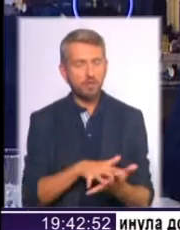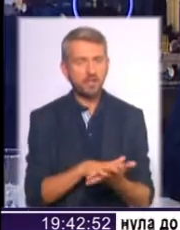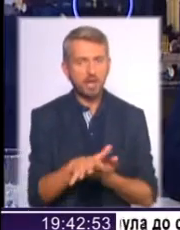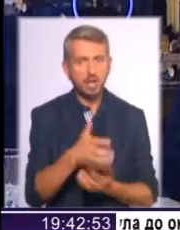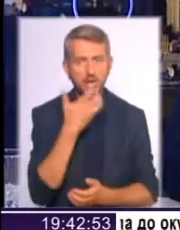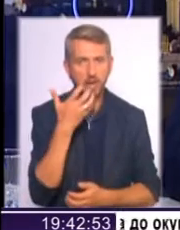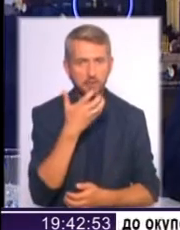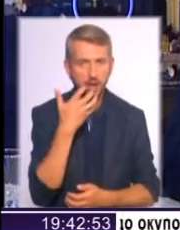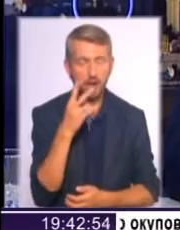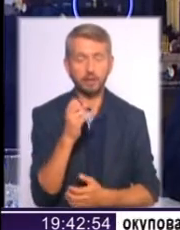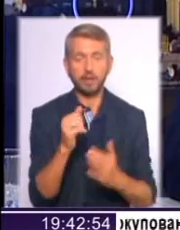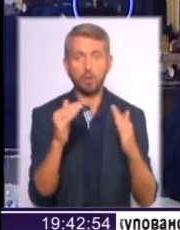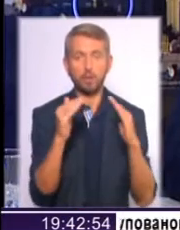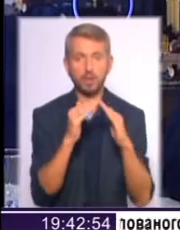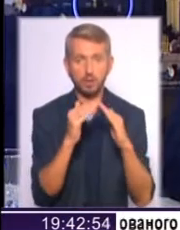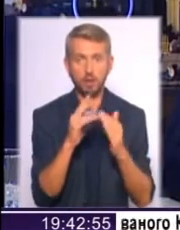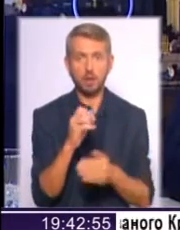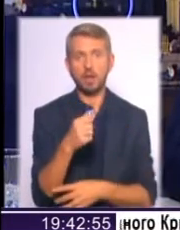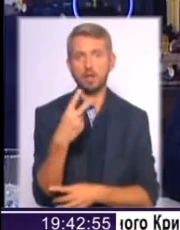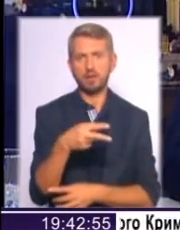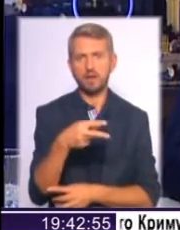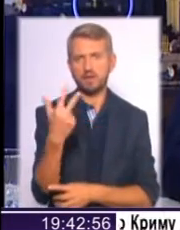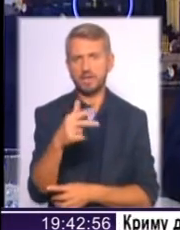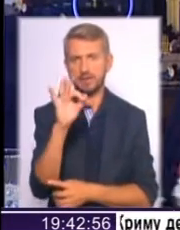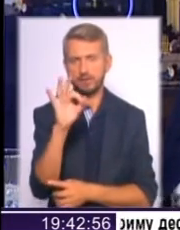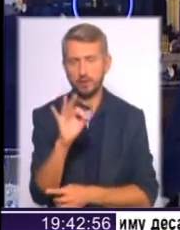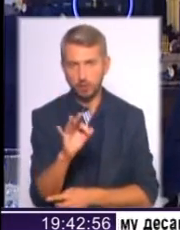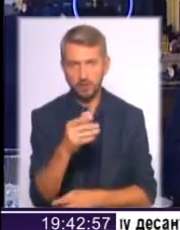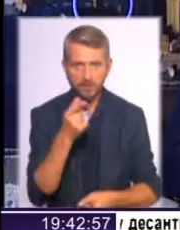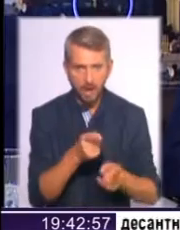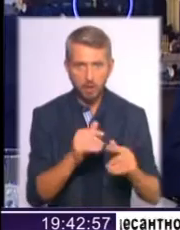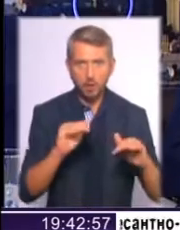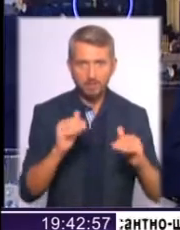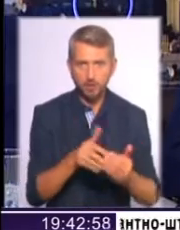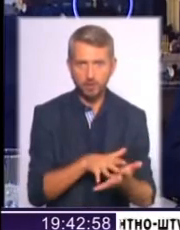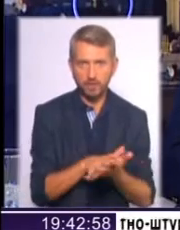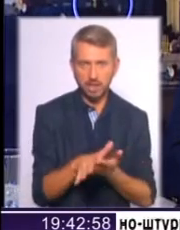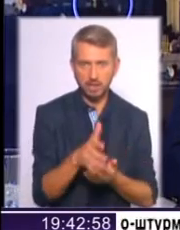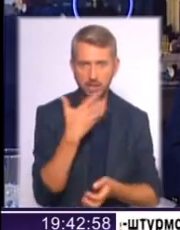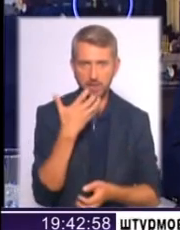тепла на будинок на 20-30%, реально вже зменшує витрати тепла,